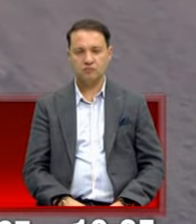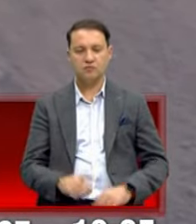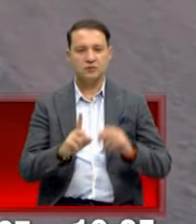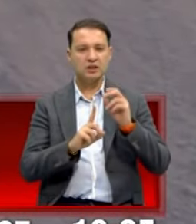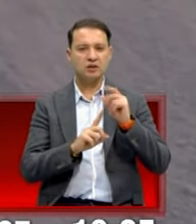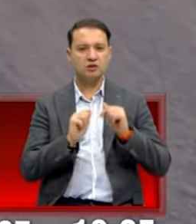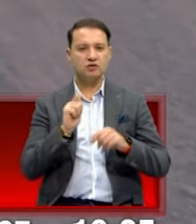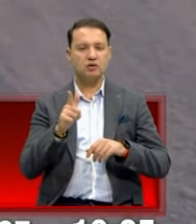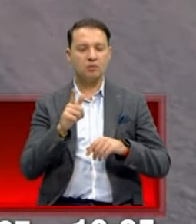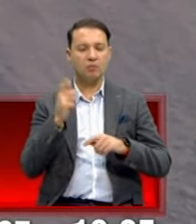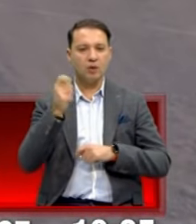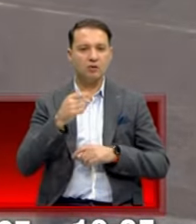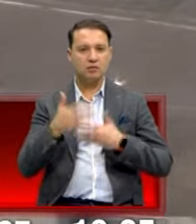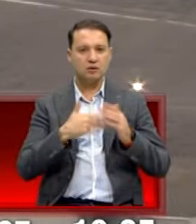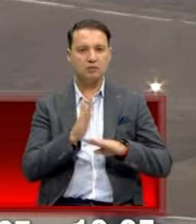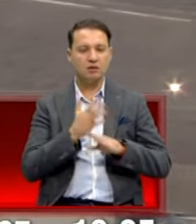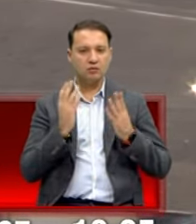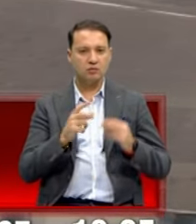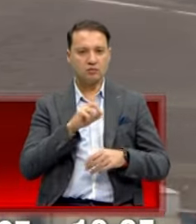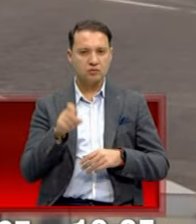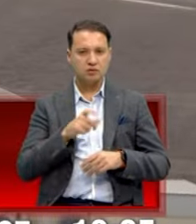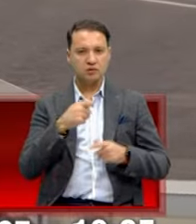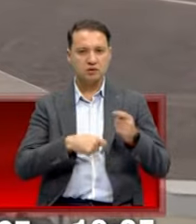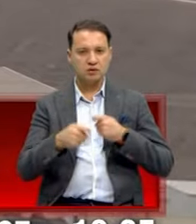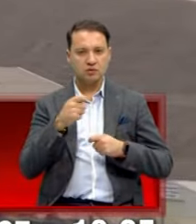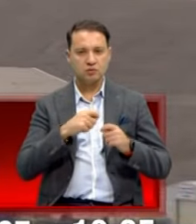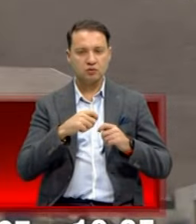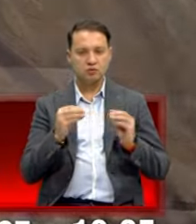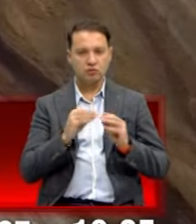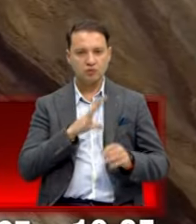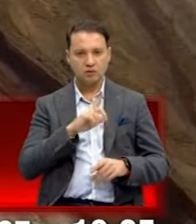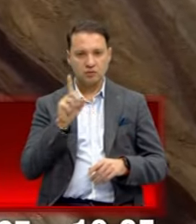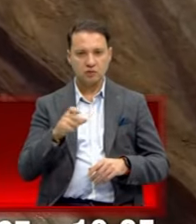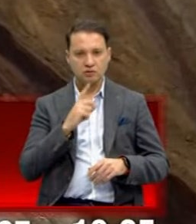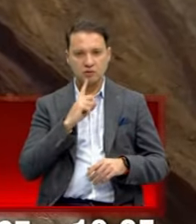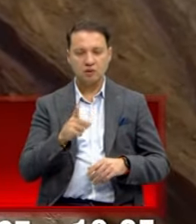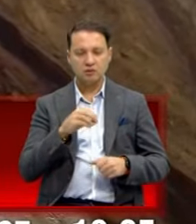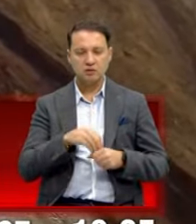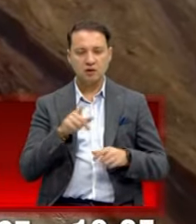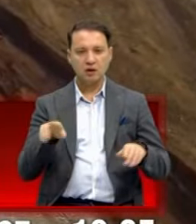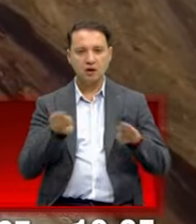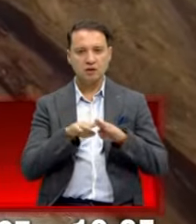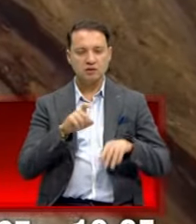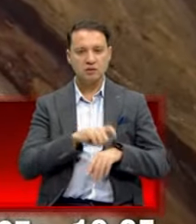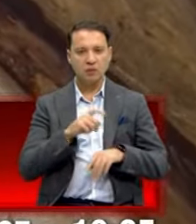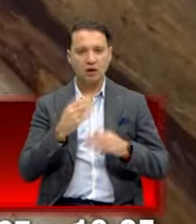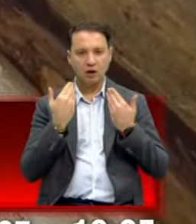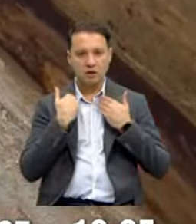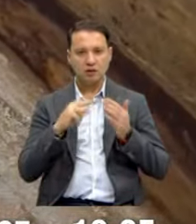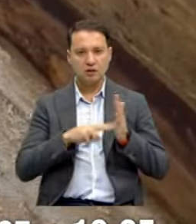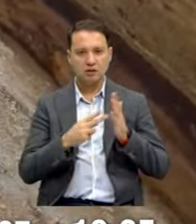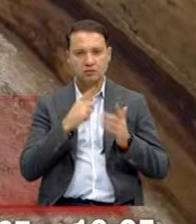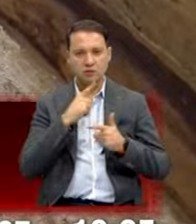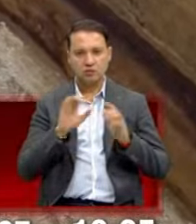İliç'teki maden faciası neden yaşandı? İşletmenin kusuru var mı? İddialarla ilgili eş zamanlı hem adli hem